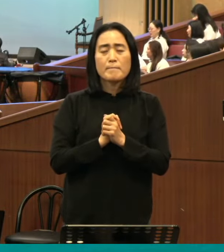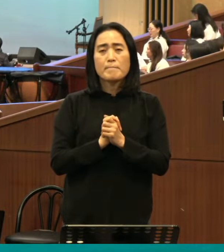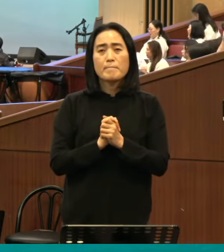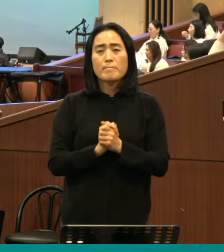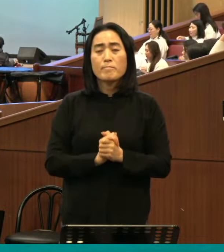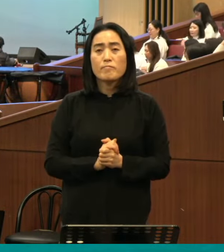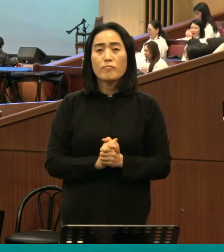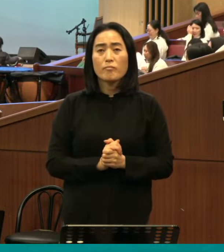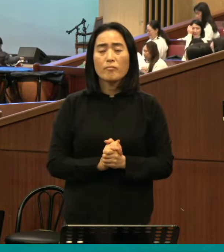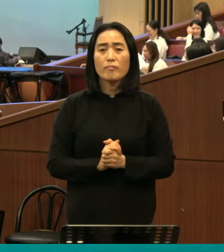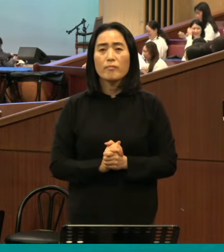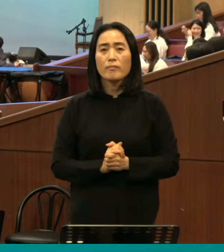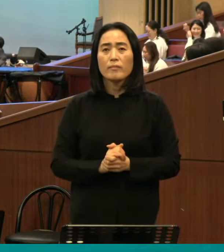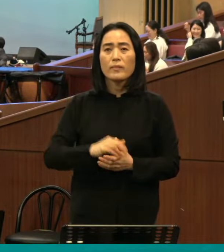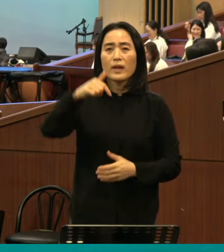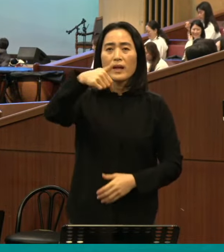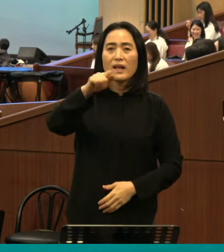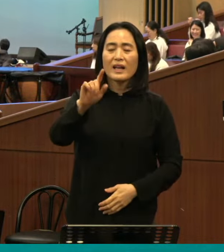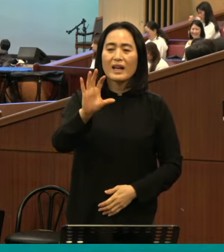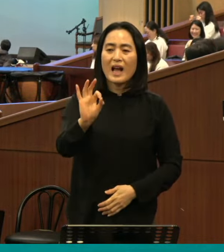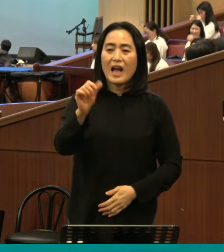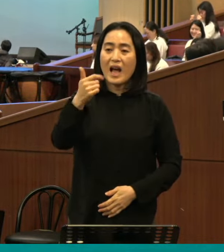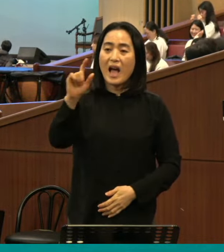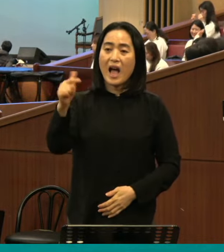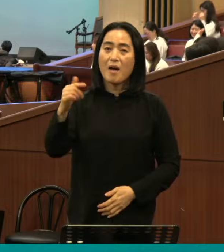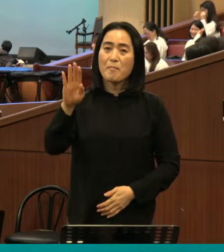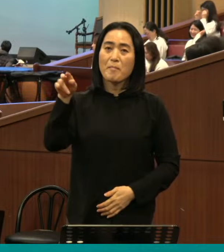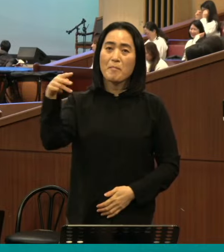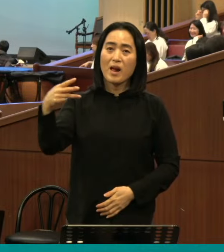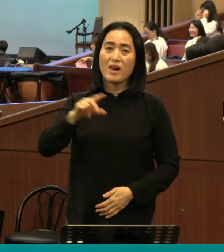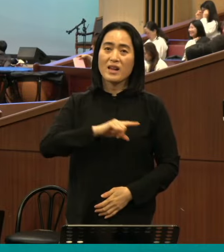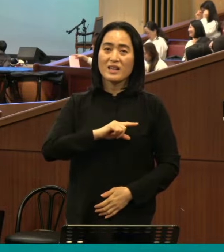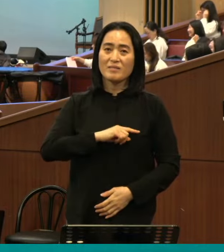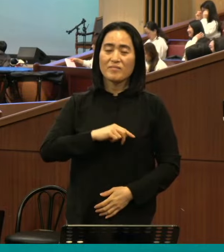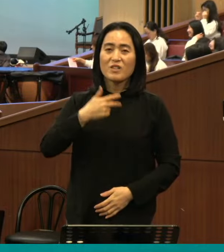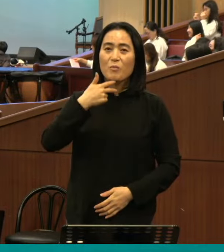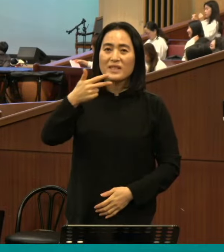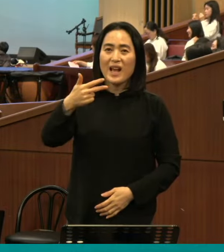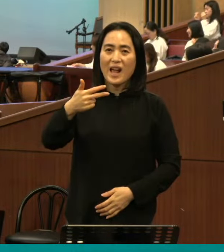자, 우리 강한별 7세입니다. 7세.